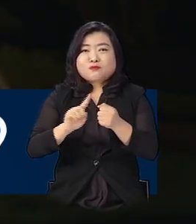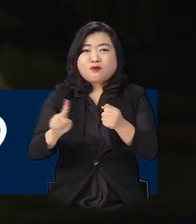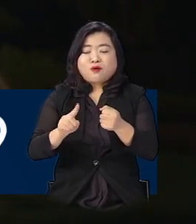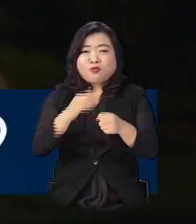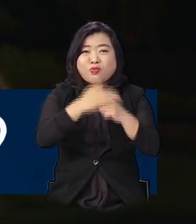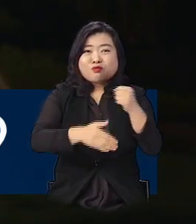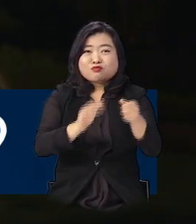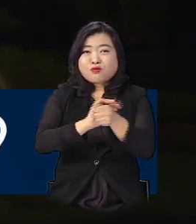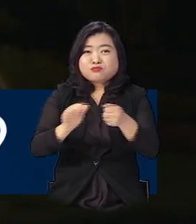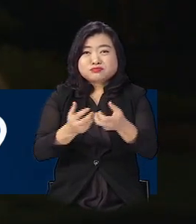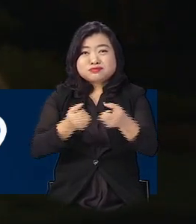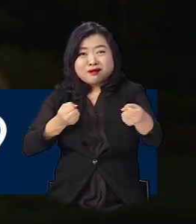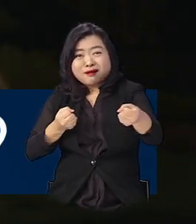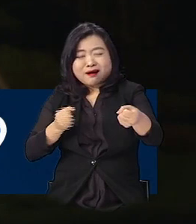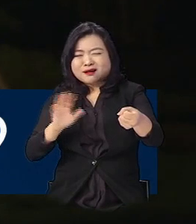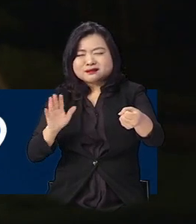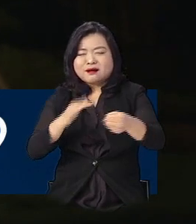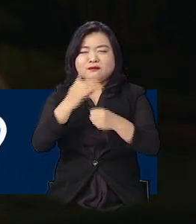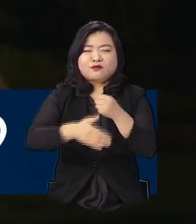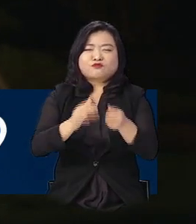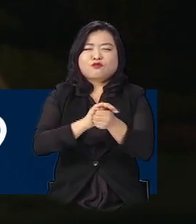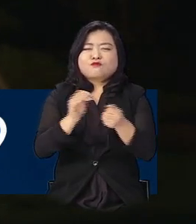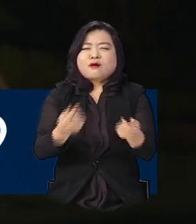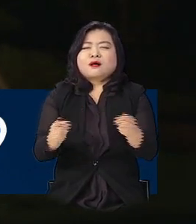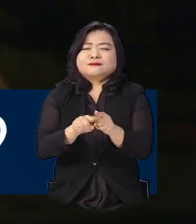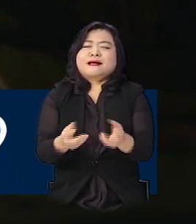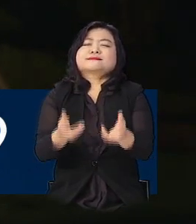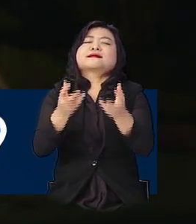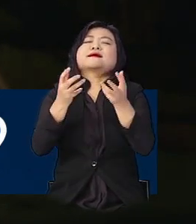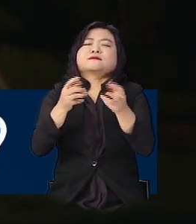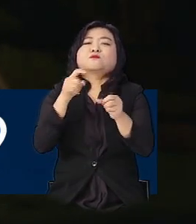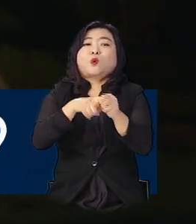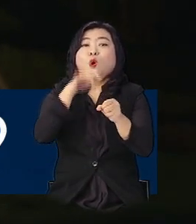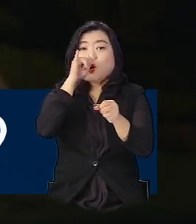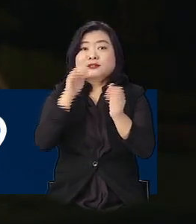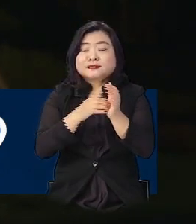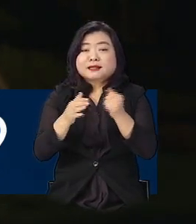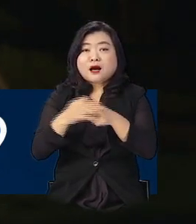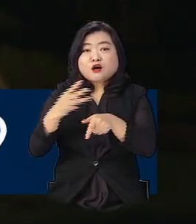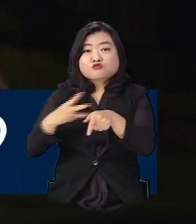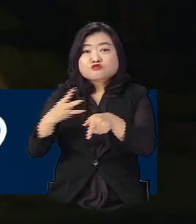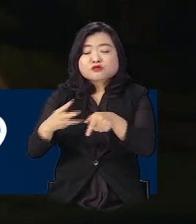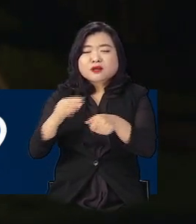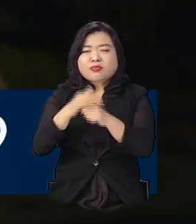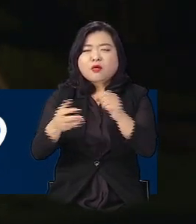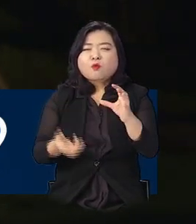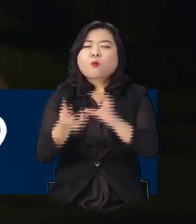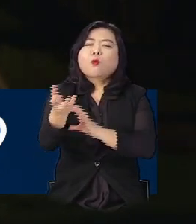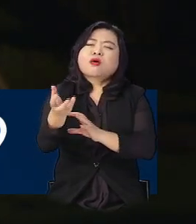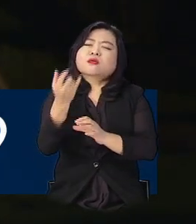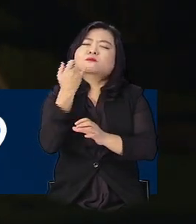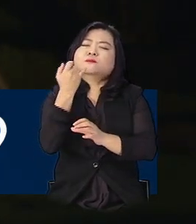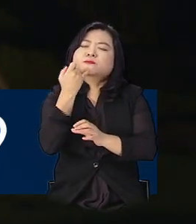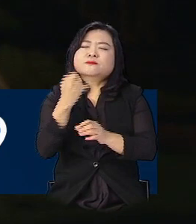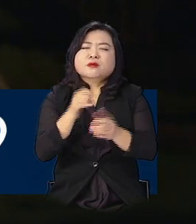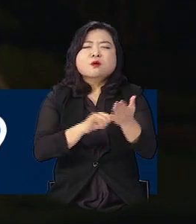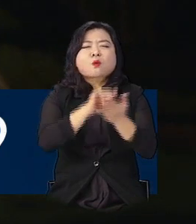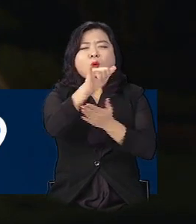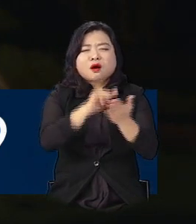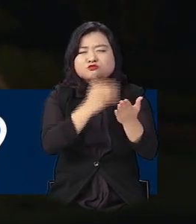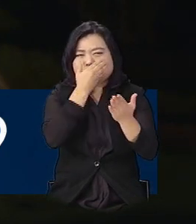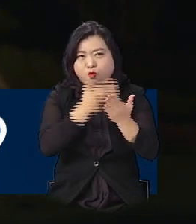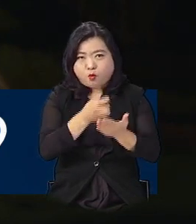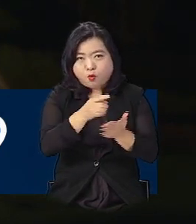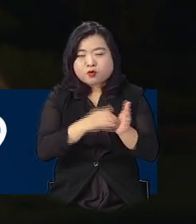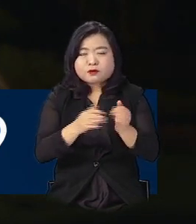경북에 상생하자 해놓고 군의를 보낸 것 때문에 공항이 무산된다든지 어렵게 되면 안 되기 때문에 저는 이 방송을